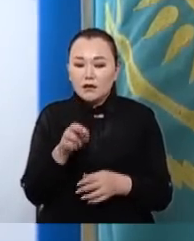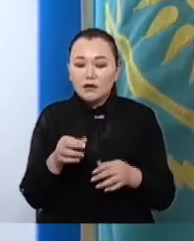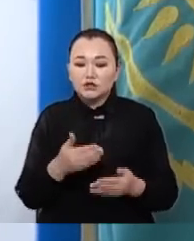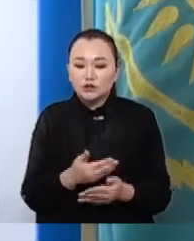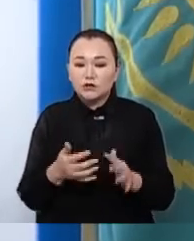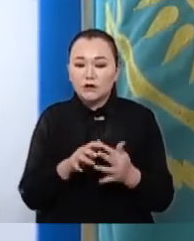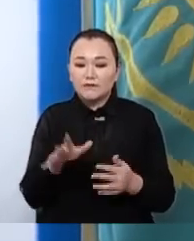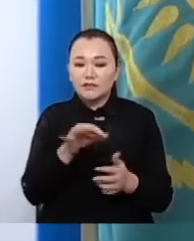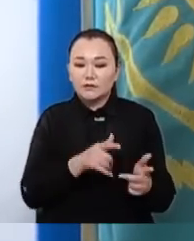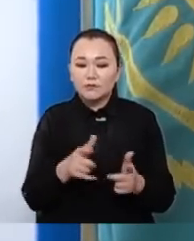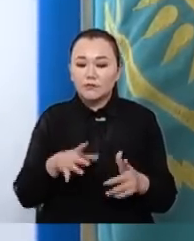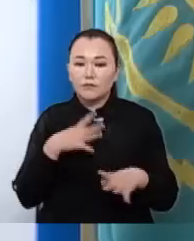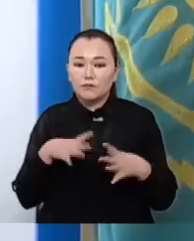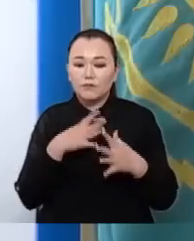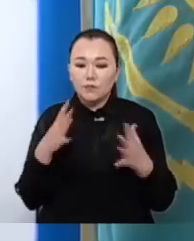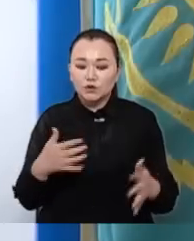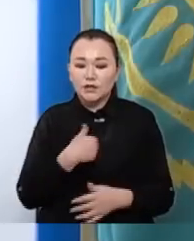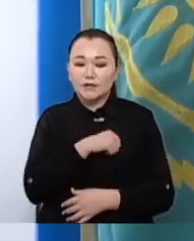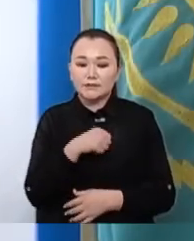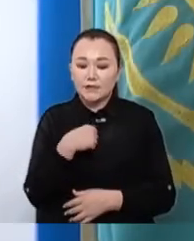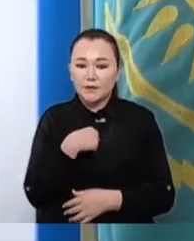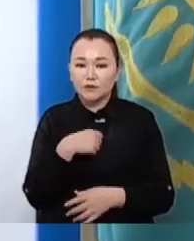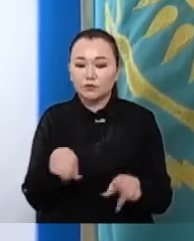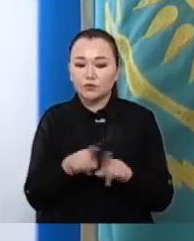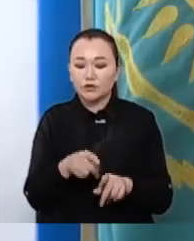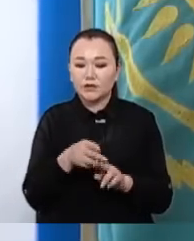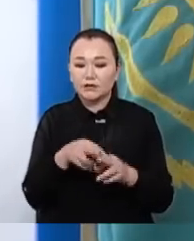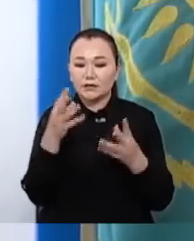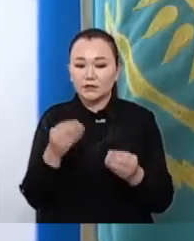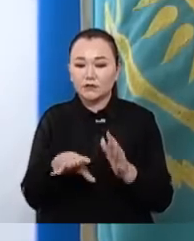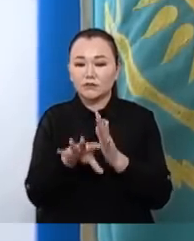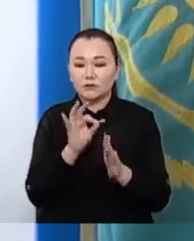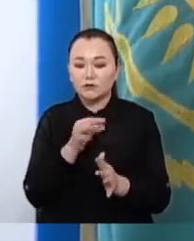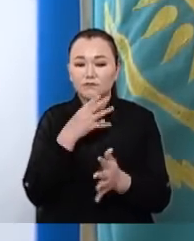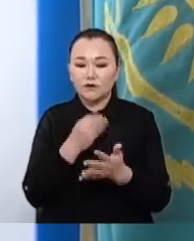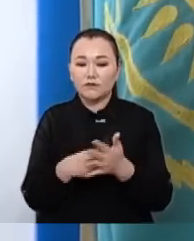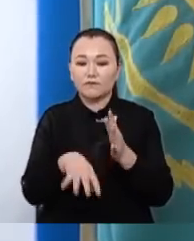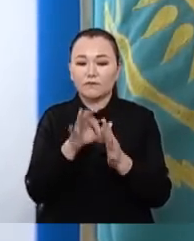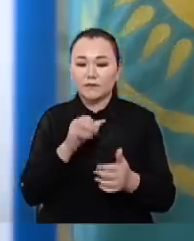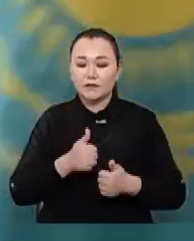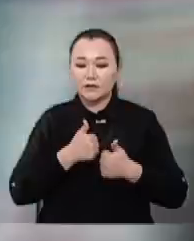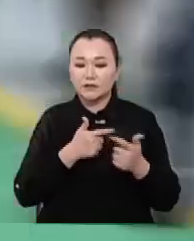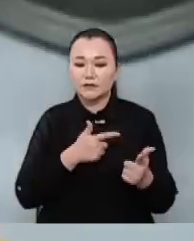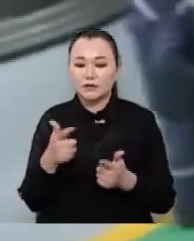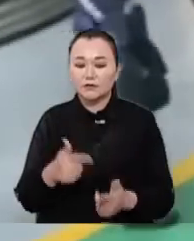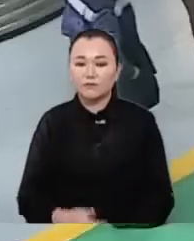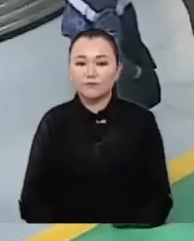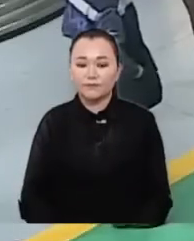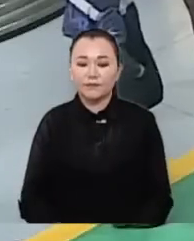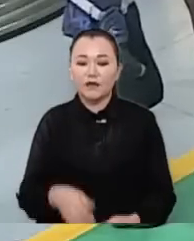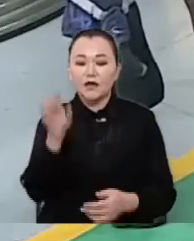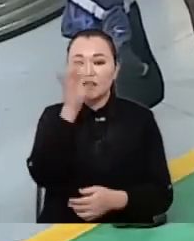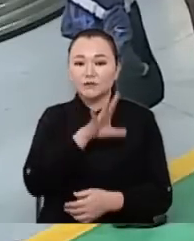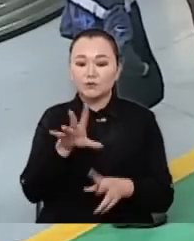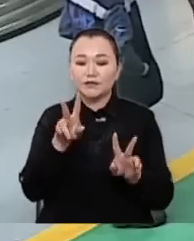жүргізіп жатыр. Мен өзім де сол күнге дауыс беріп, өз таңдауымды жасауға дайынмын.